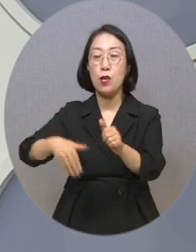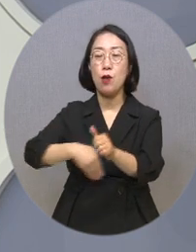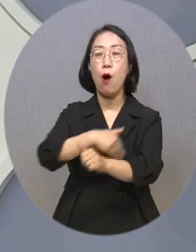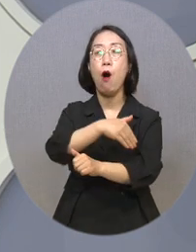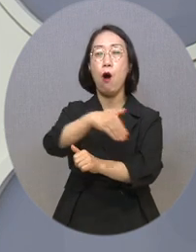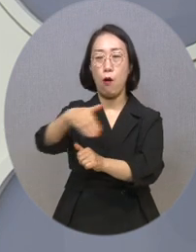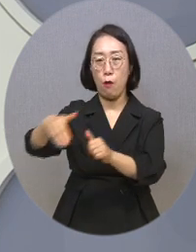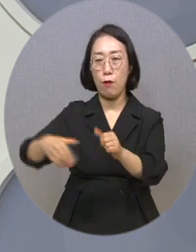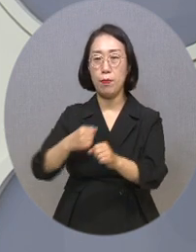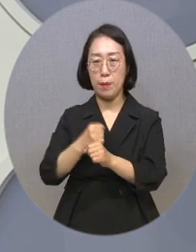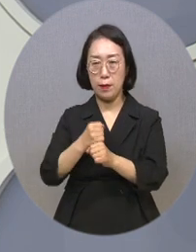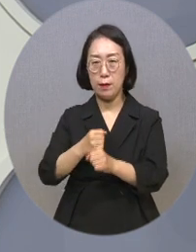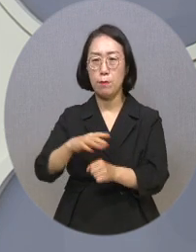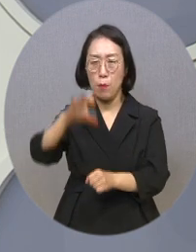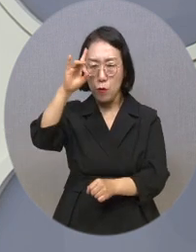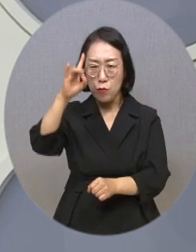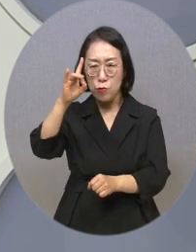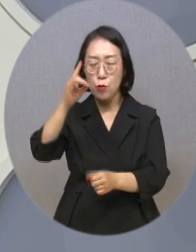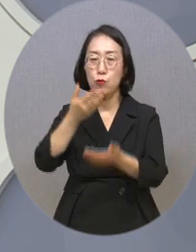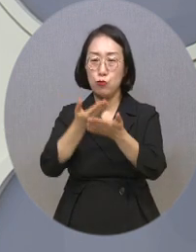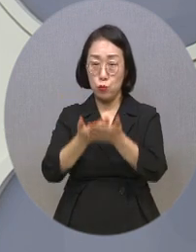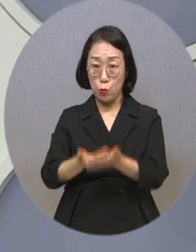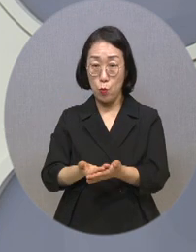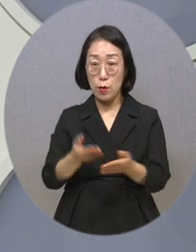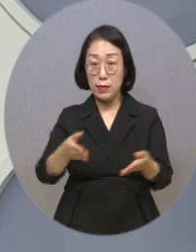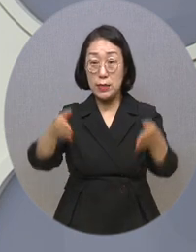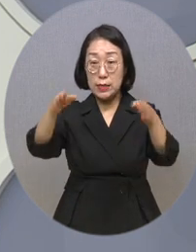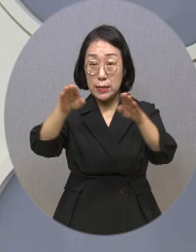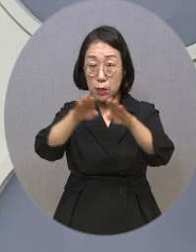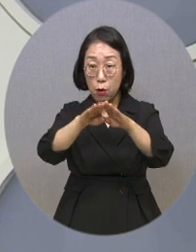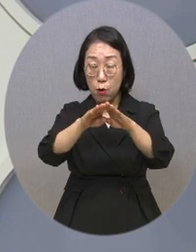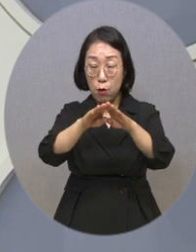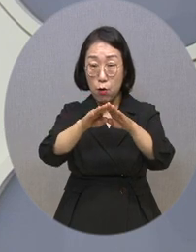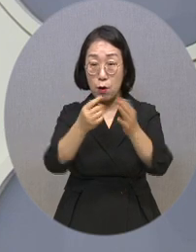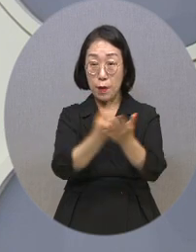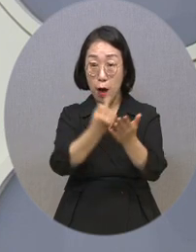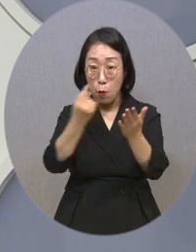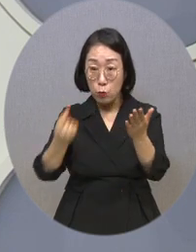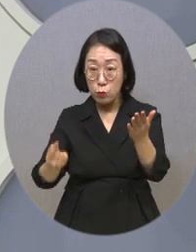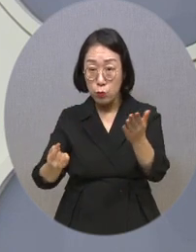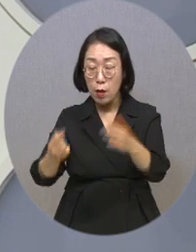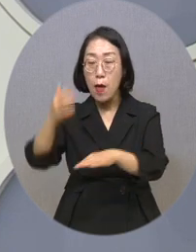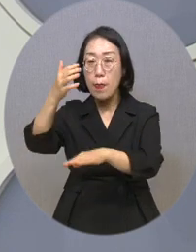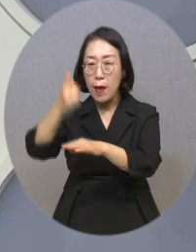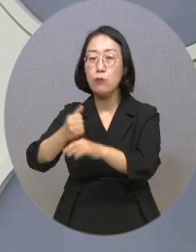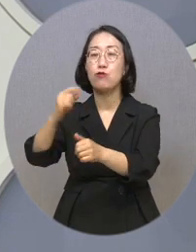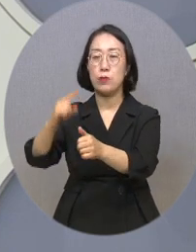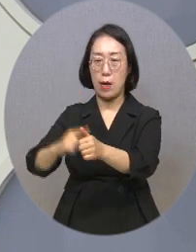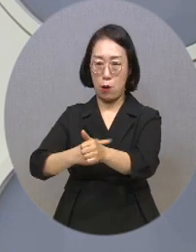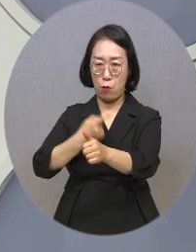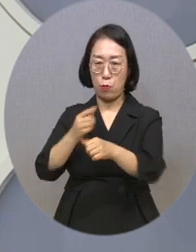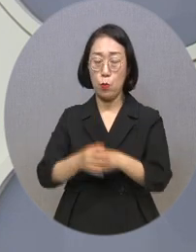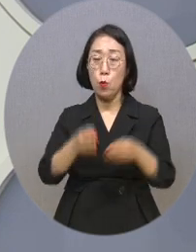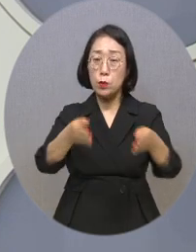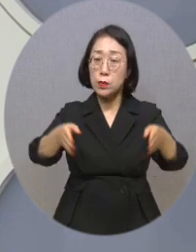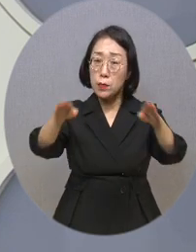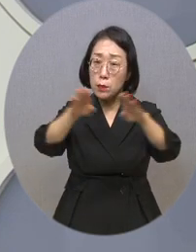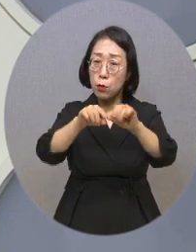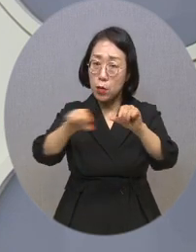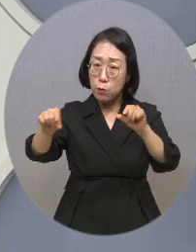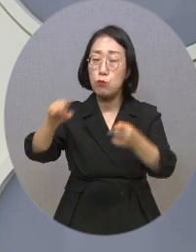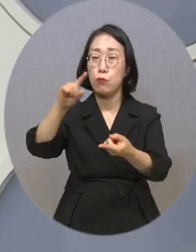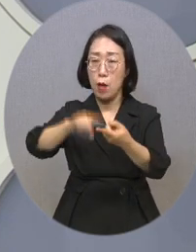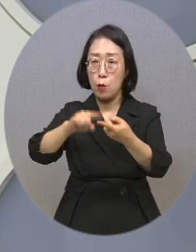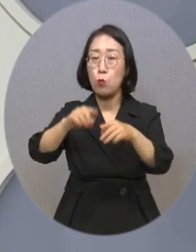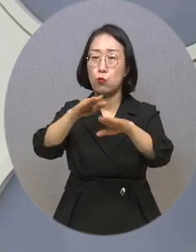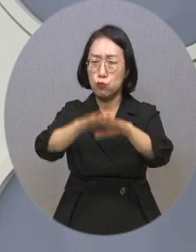조성을 하는 게 우선이다. 그 탈시설은 그 결과로 될 것이다. 그리고 시설도 필요한 경우가 있거든요.